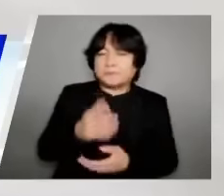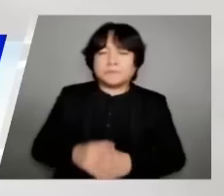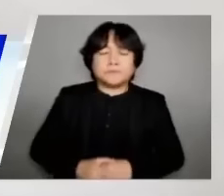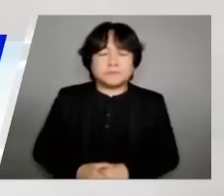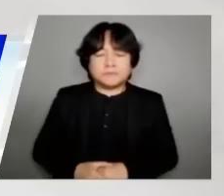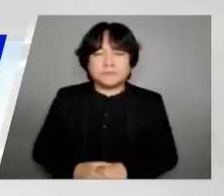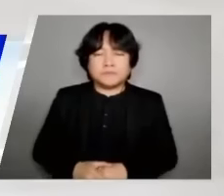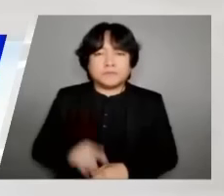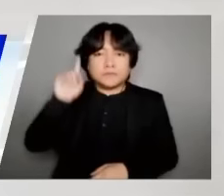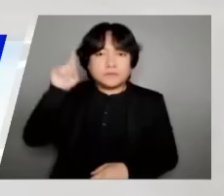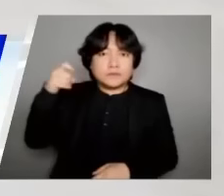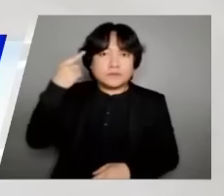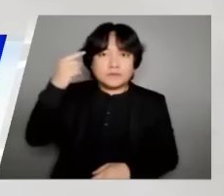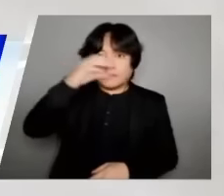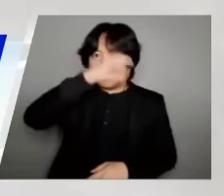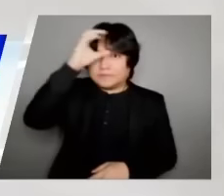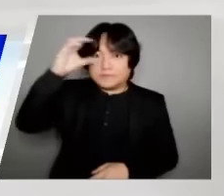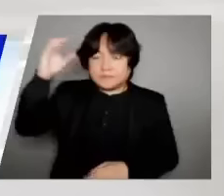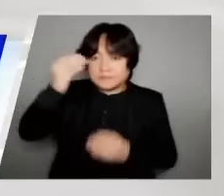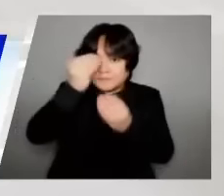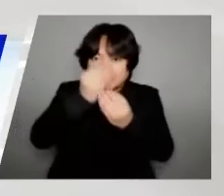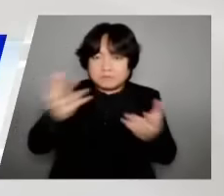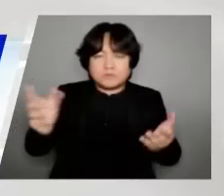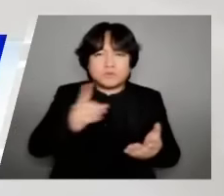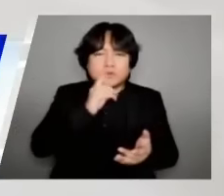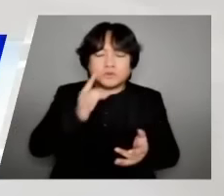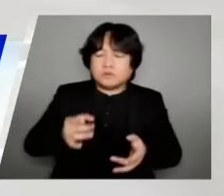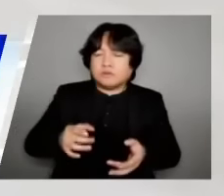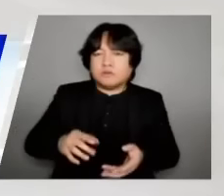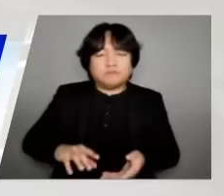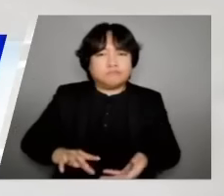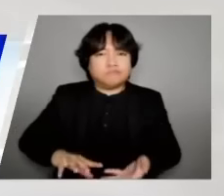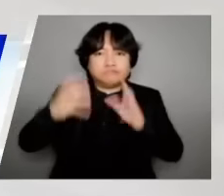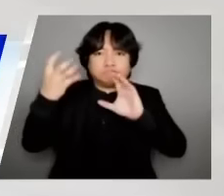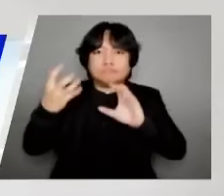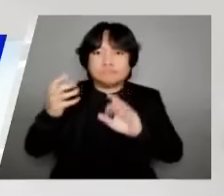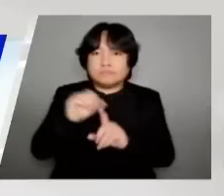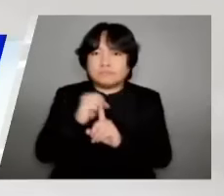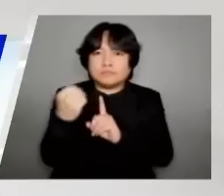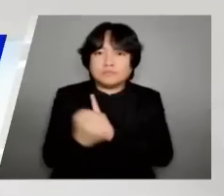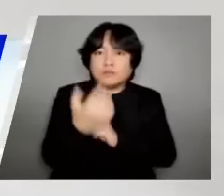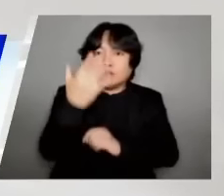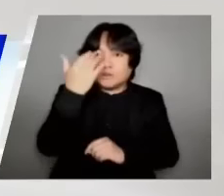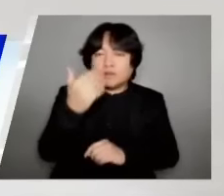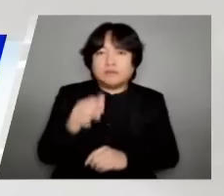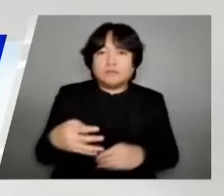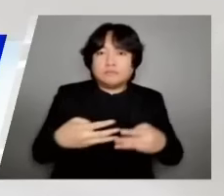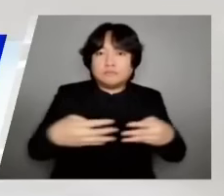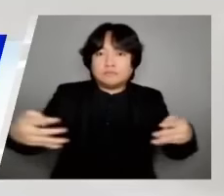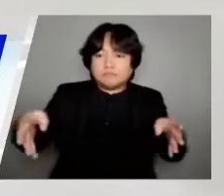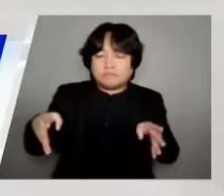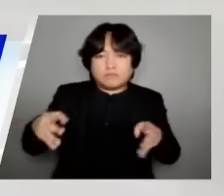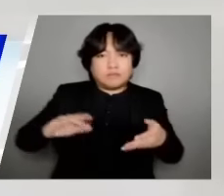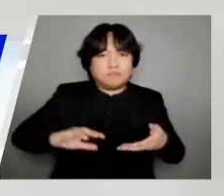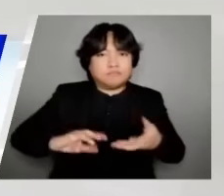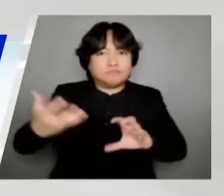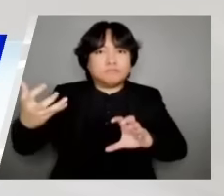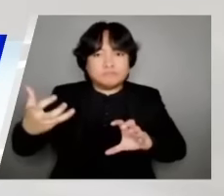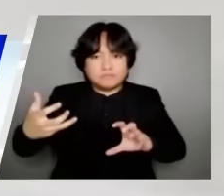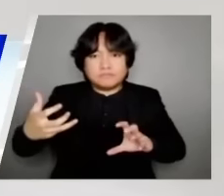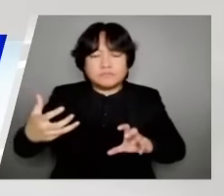ng kainta, napalala ang sitwasyon ng gumuho ang ilang bahagi ng mga bakod ng ilang subdivision dahil hindi kinaya ang rumaragas ng tubig mula